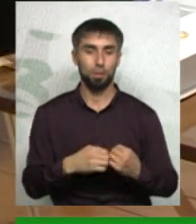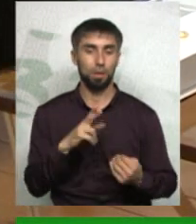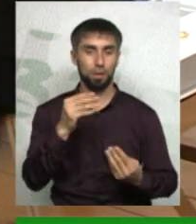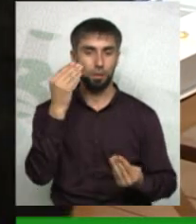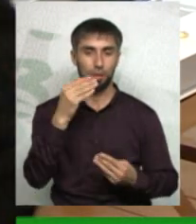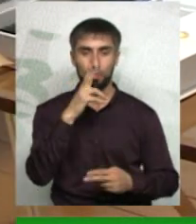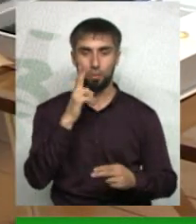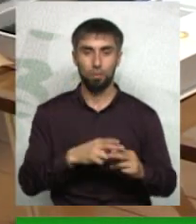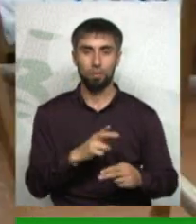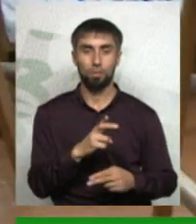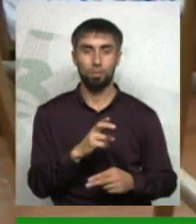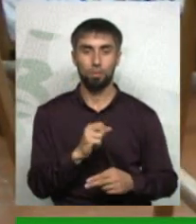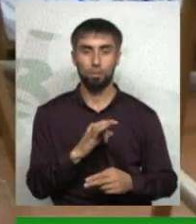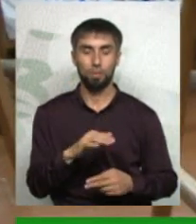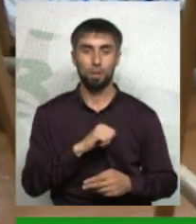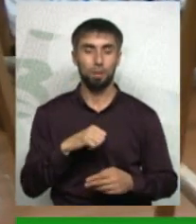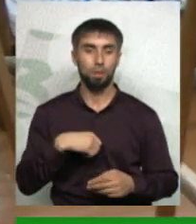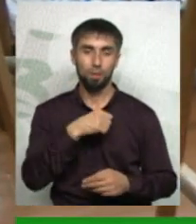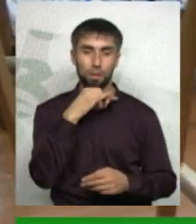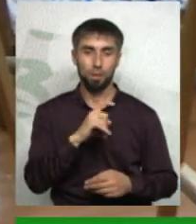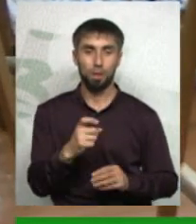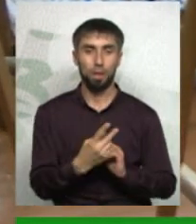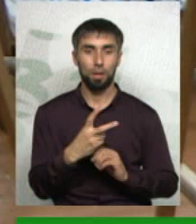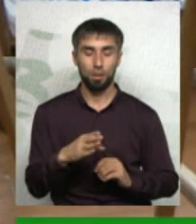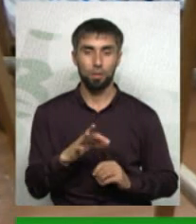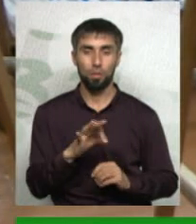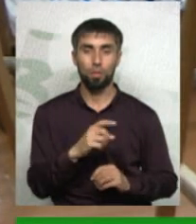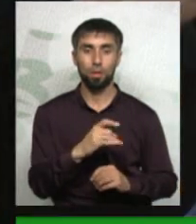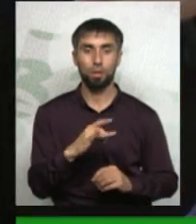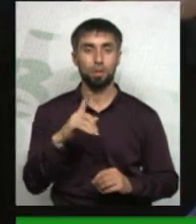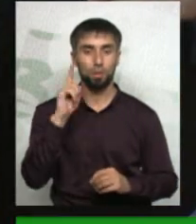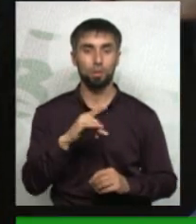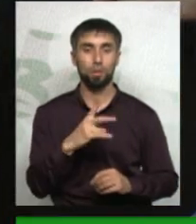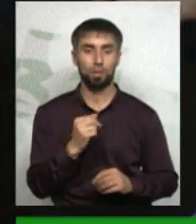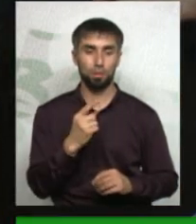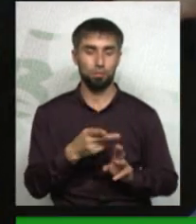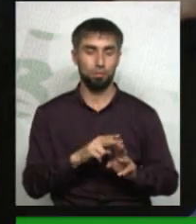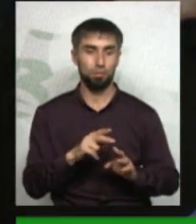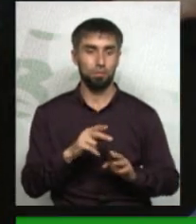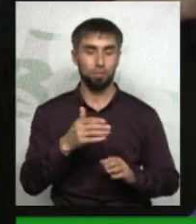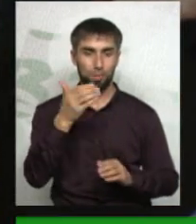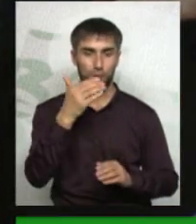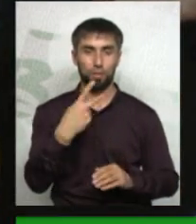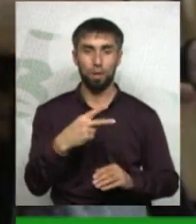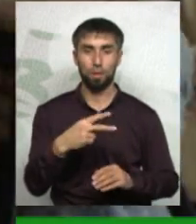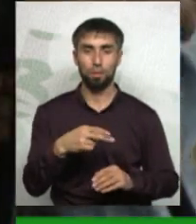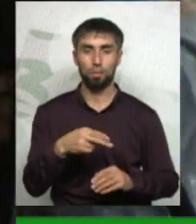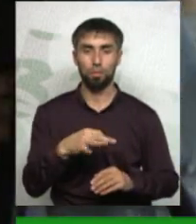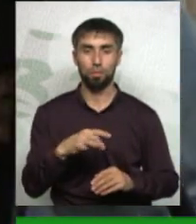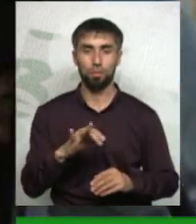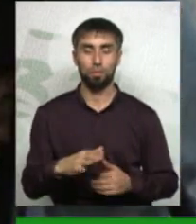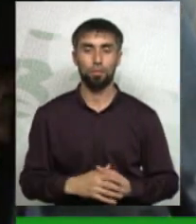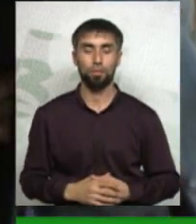например, для братьев Бариевых. Самому старшему из них 11. Но Хадрис уже знает на зубок имена больше 20 прадедов.